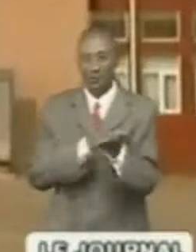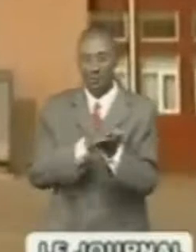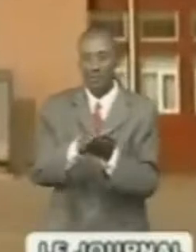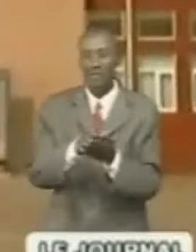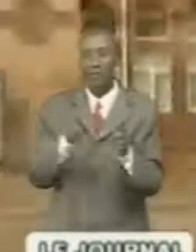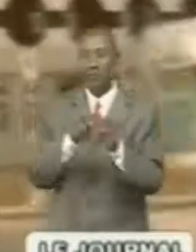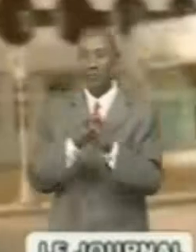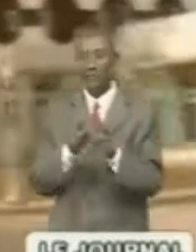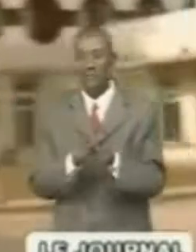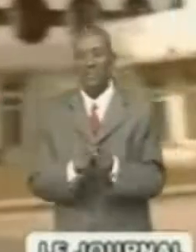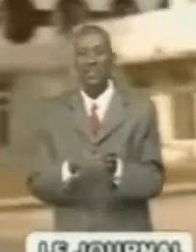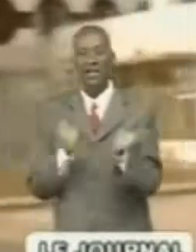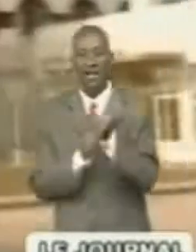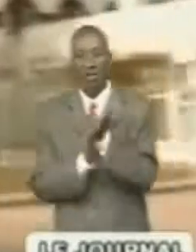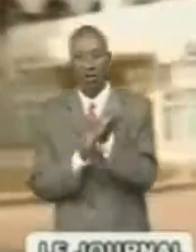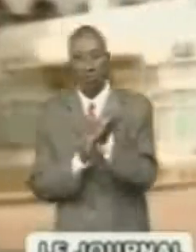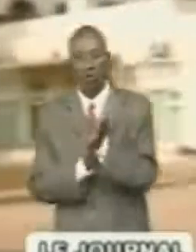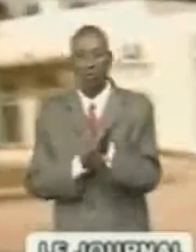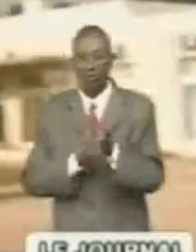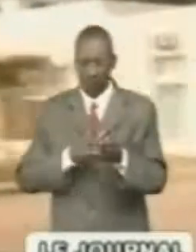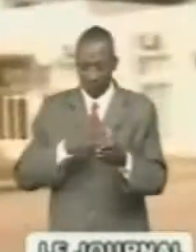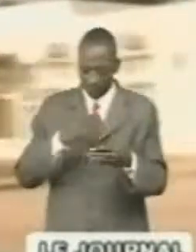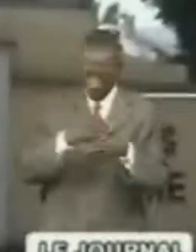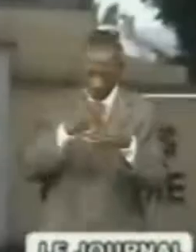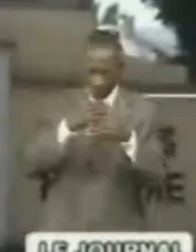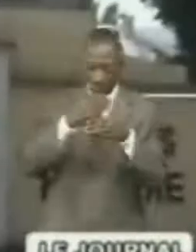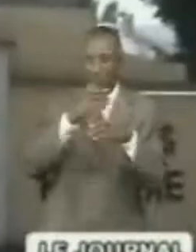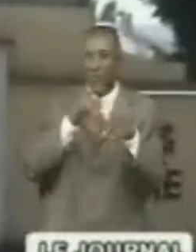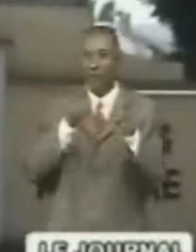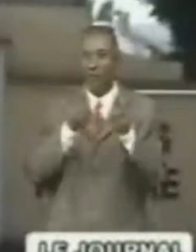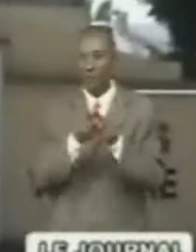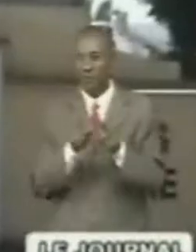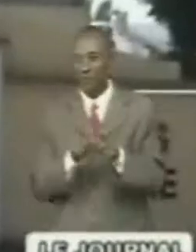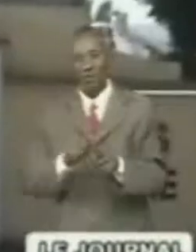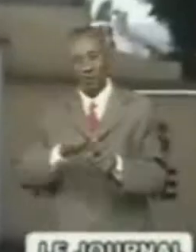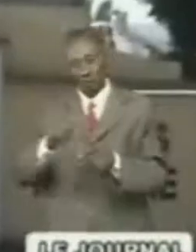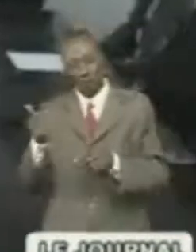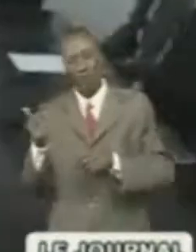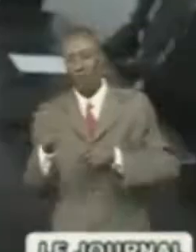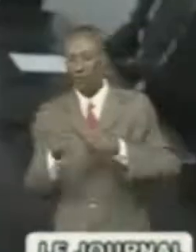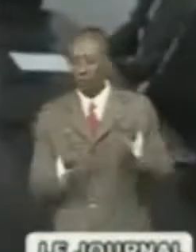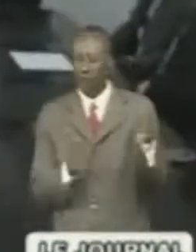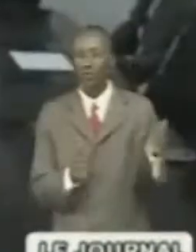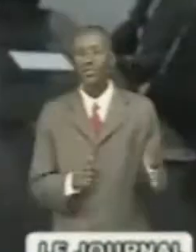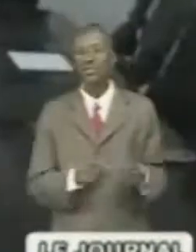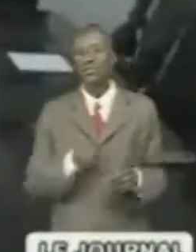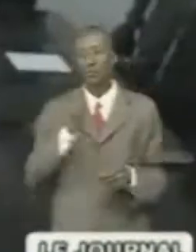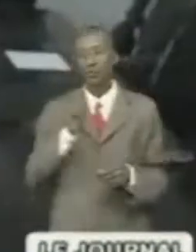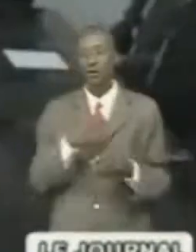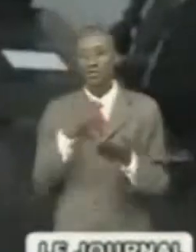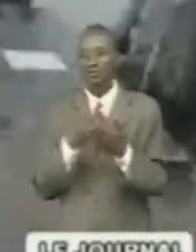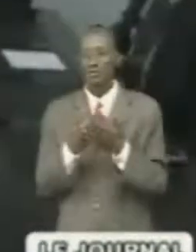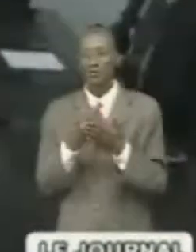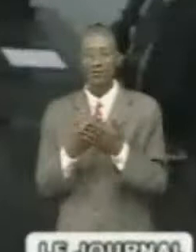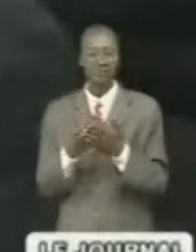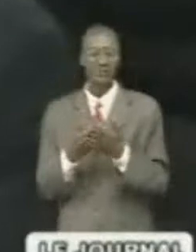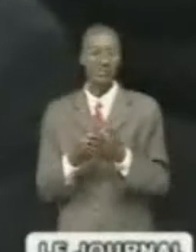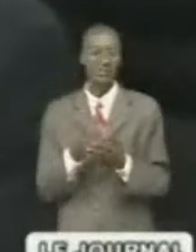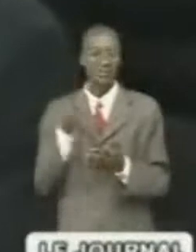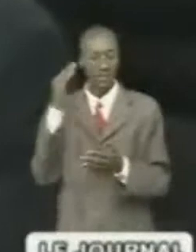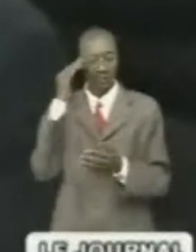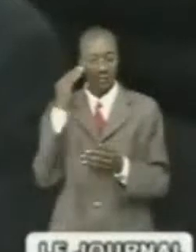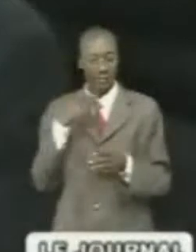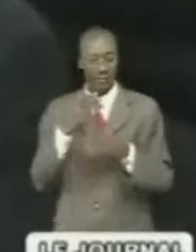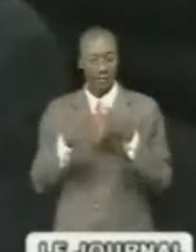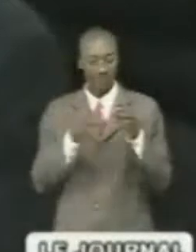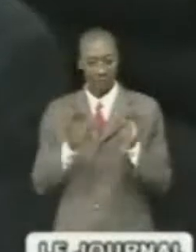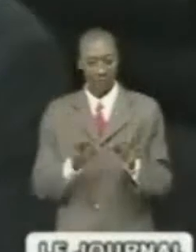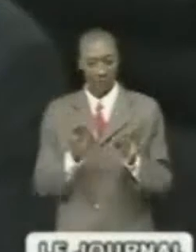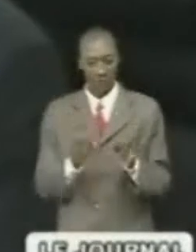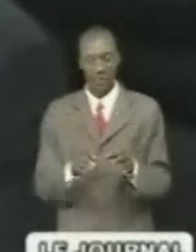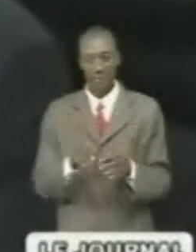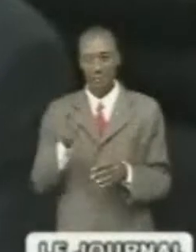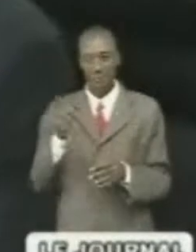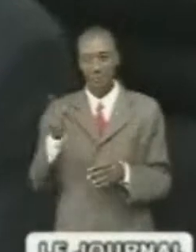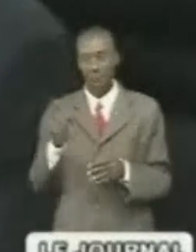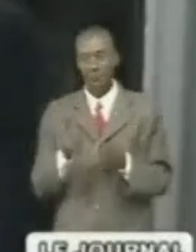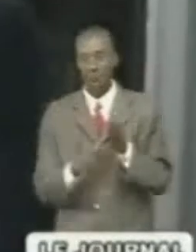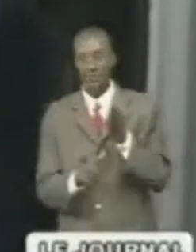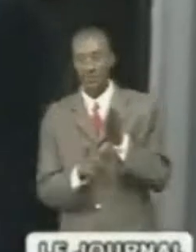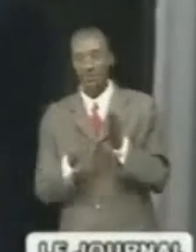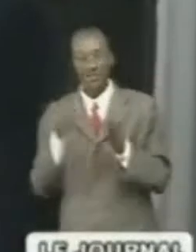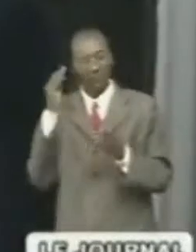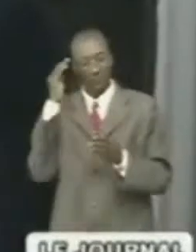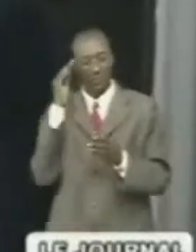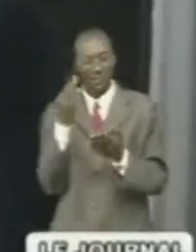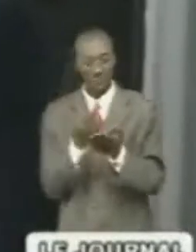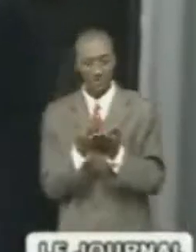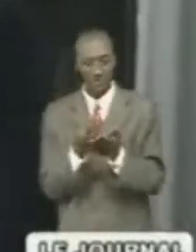hospitalières a été mis en chantier. C'est ce qui explique la séance de travail du ministre des Affaires foncières, Robert Mbouing Abdila, le vice-ministre